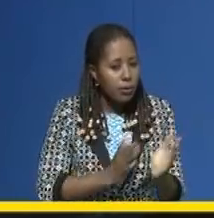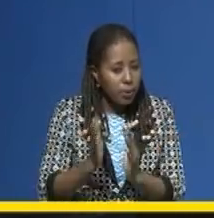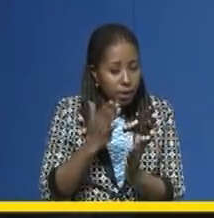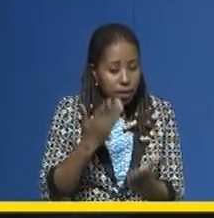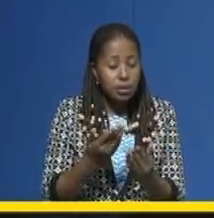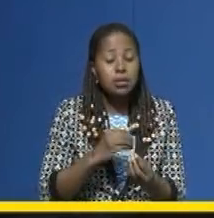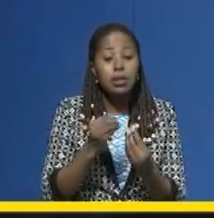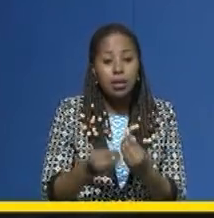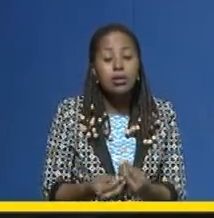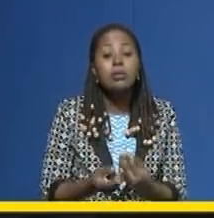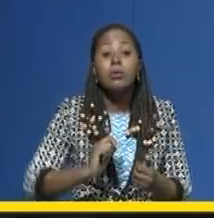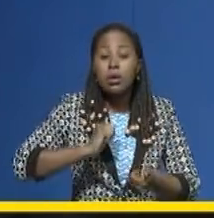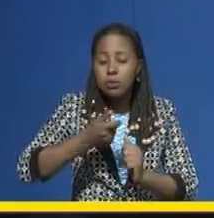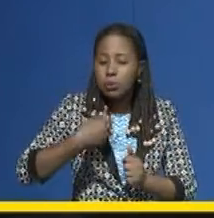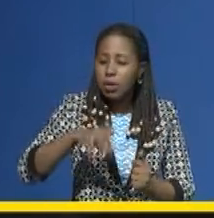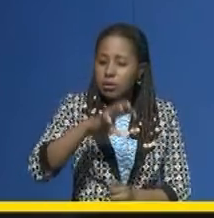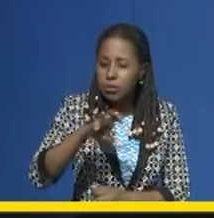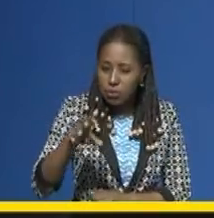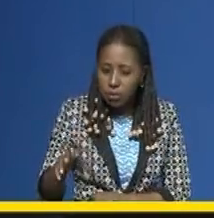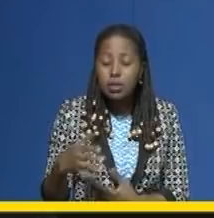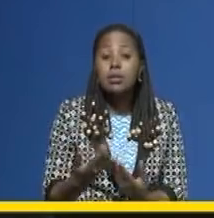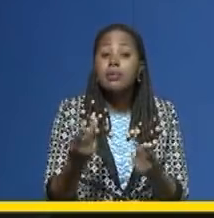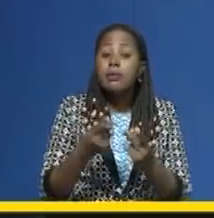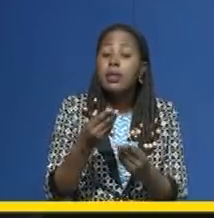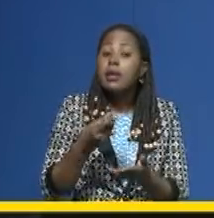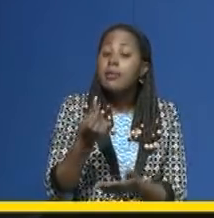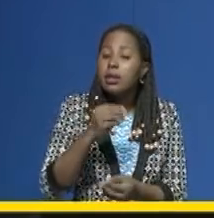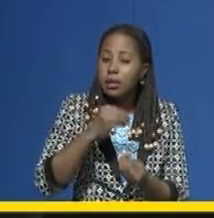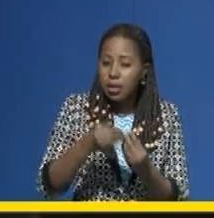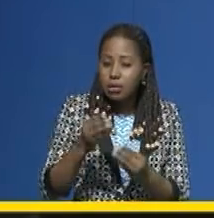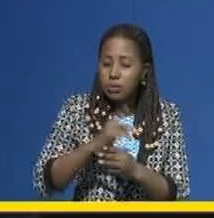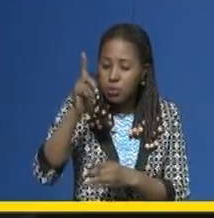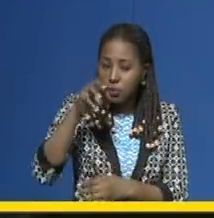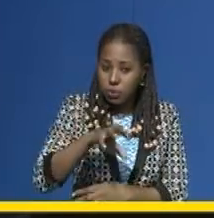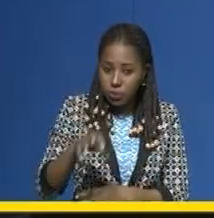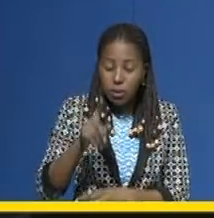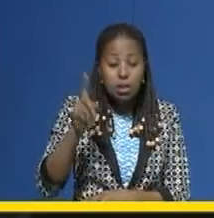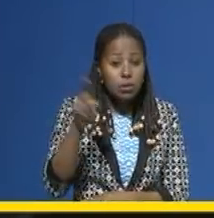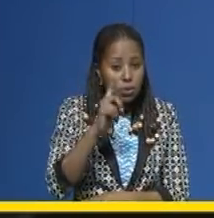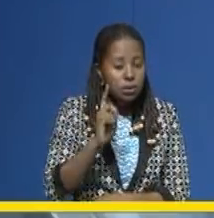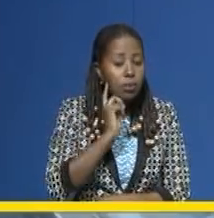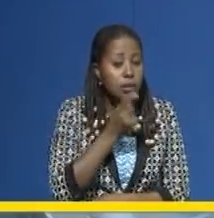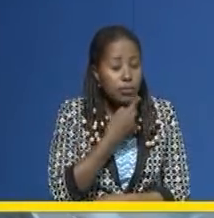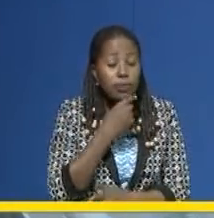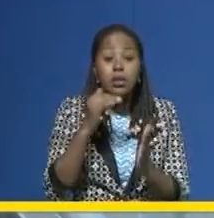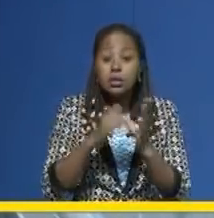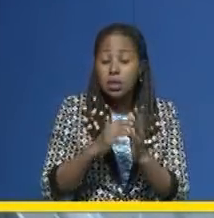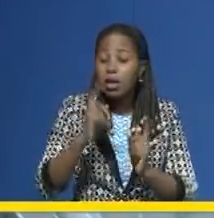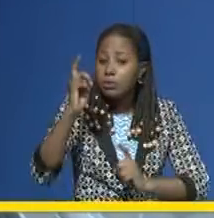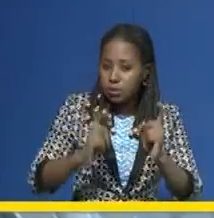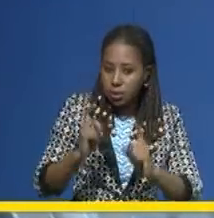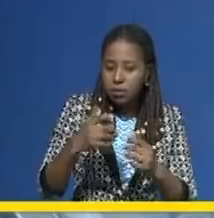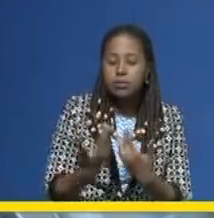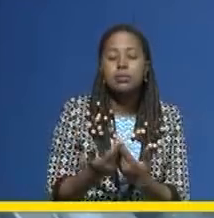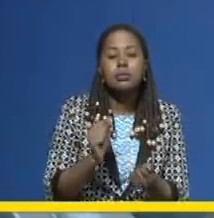gani cha bidhaa wakiruhusu kwenda sokoni na bei gani itumike sokoni. Hili ni kosa kwa mujibu wa sheria ya ushindani. Suala lingine